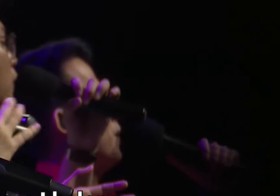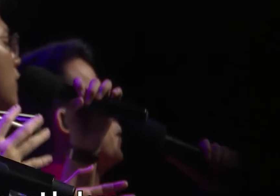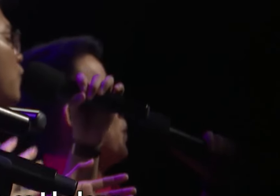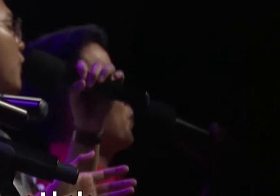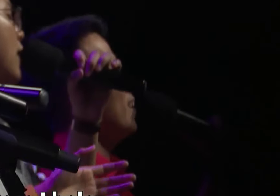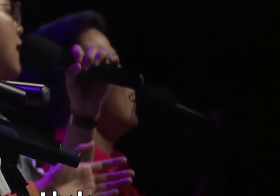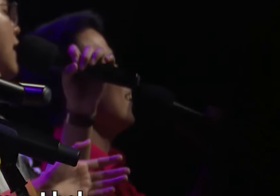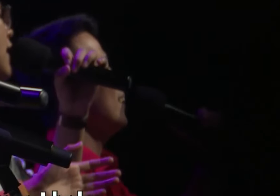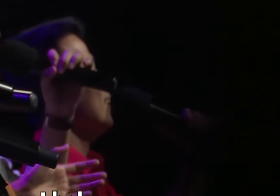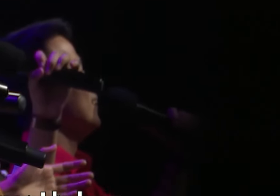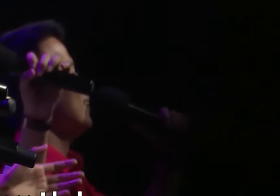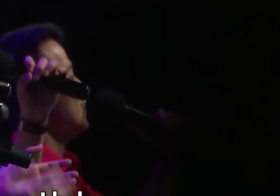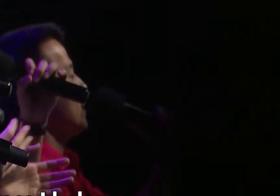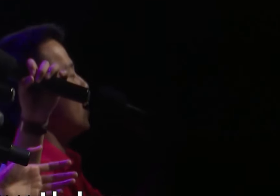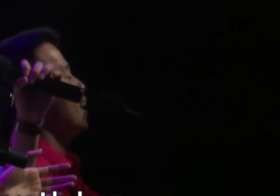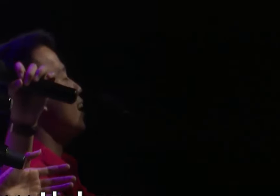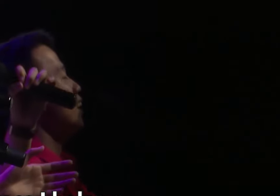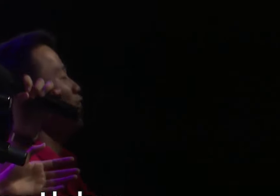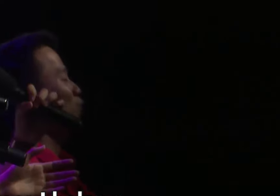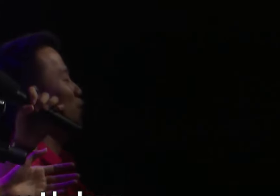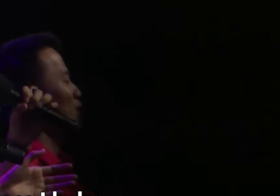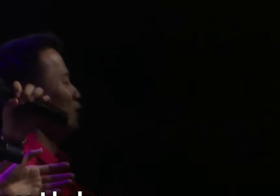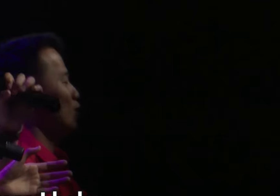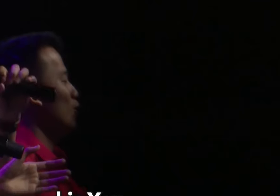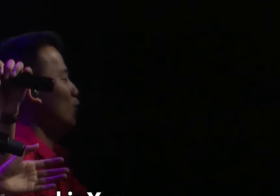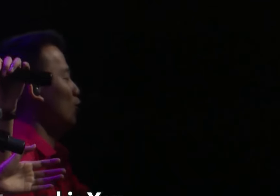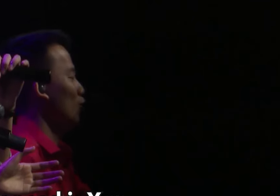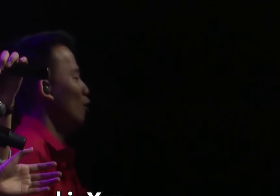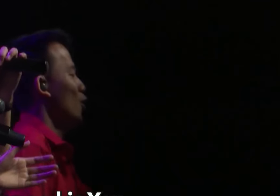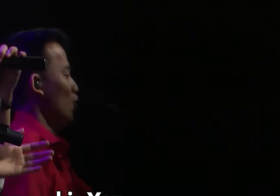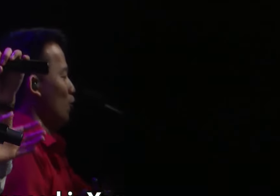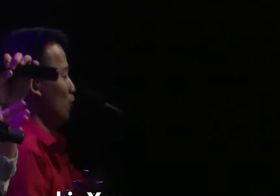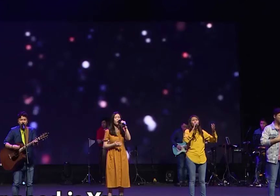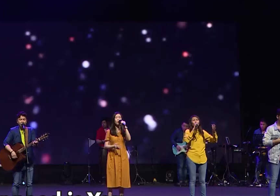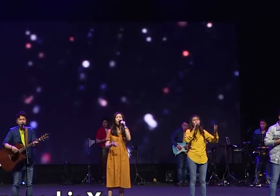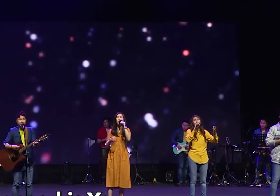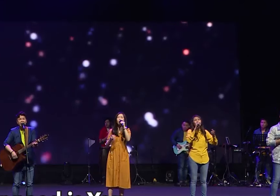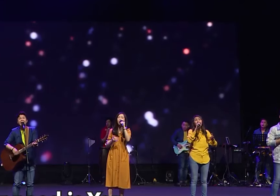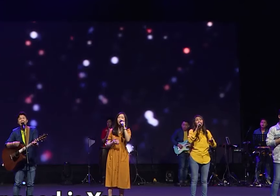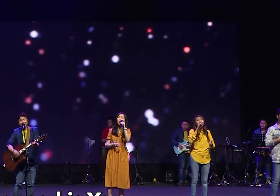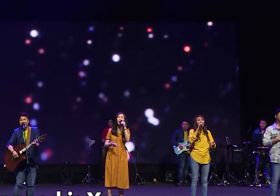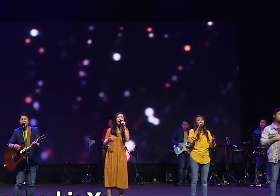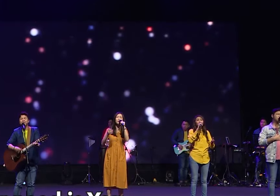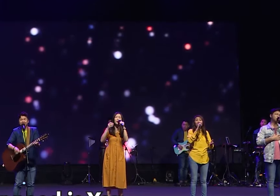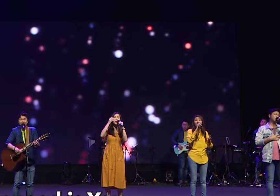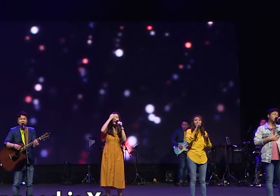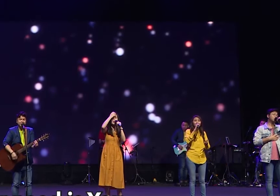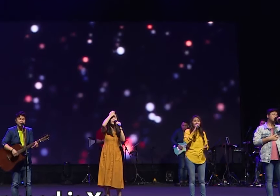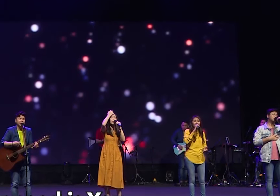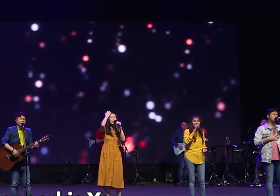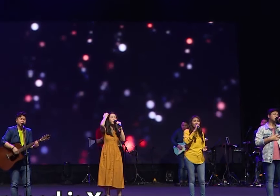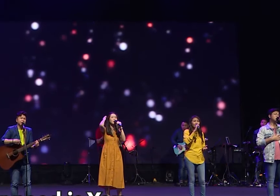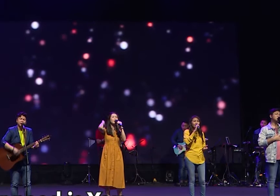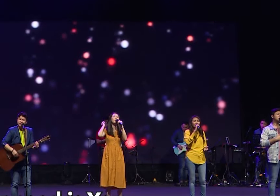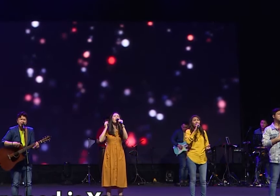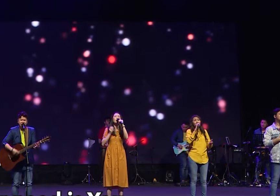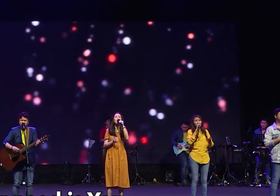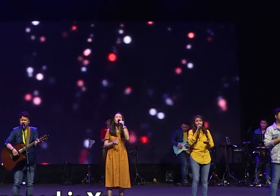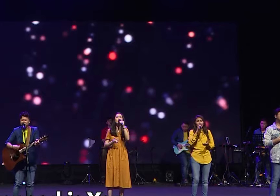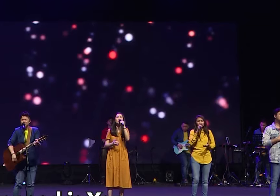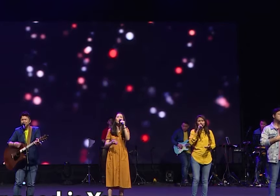your embrace I belong. For all I ever